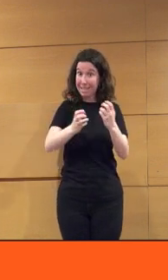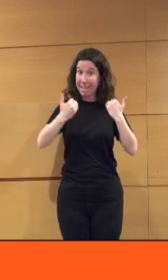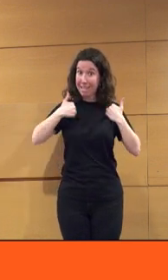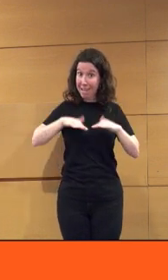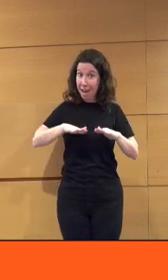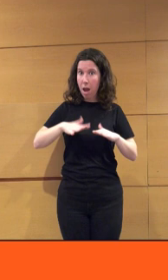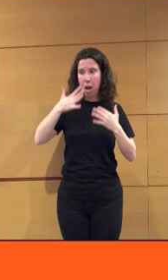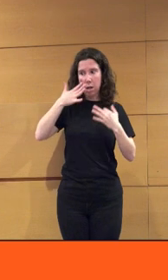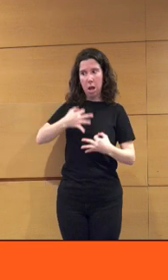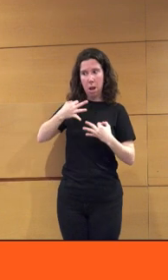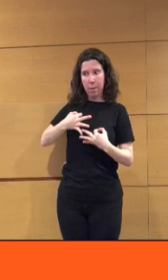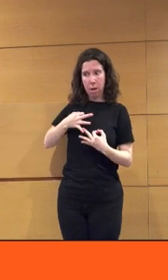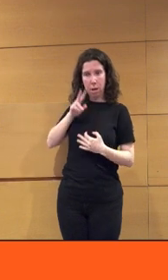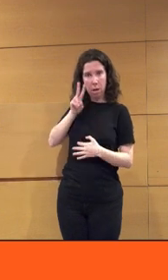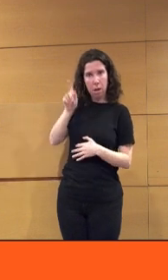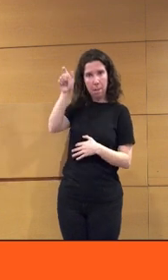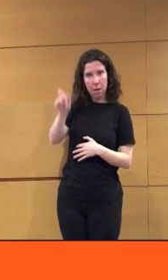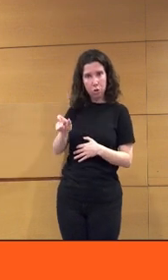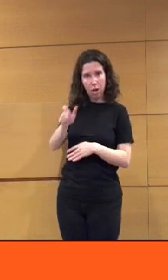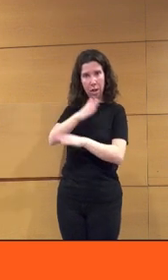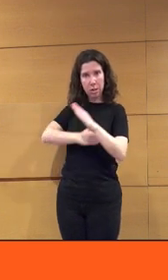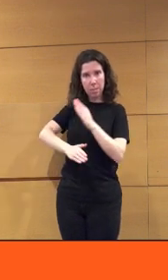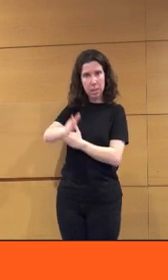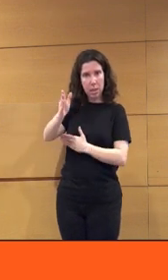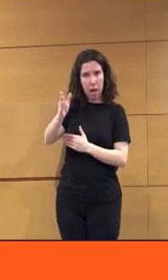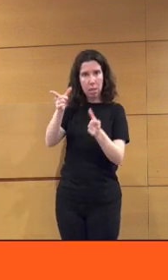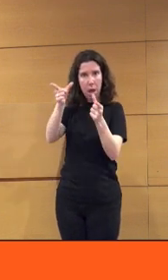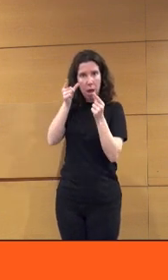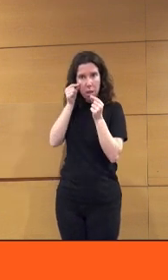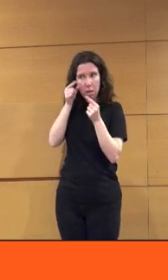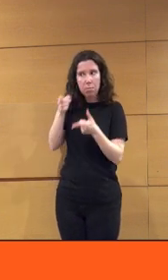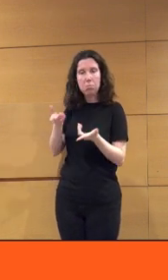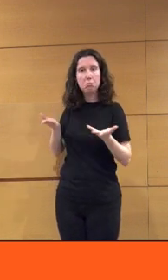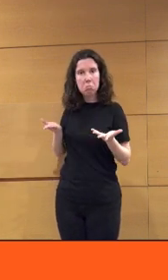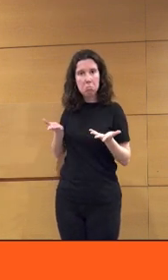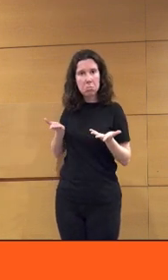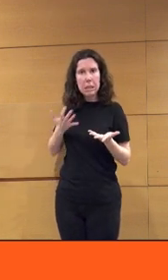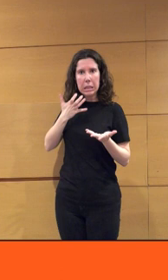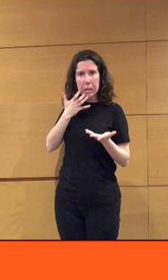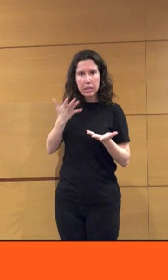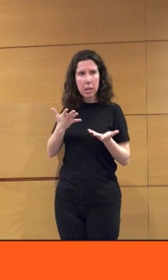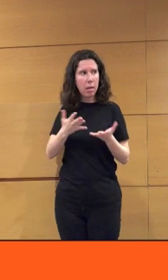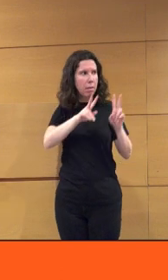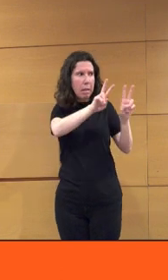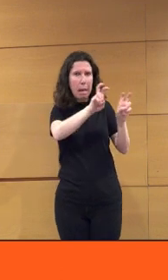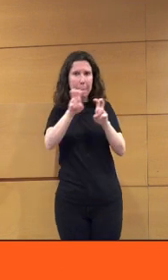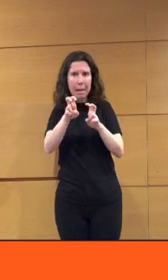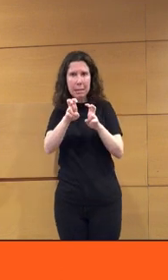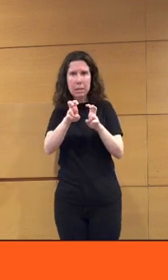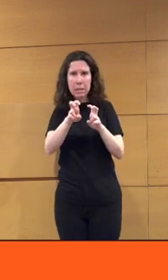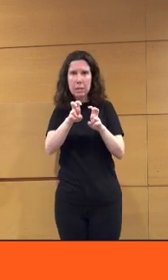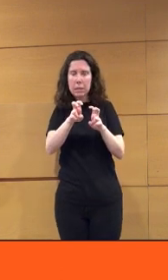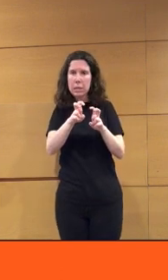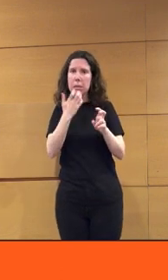realment amb una persona que tenia una discapacitat visual què li comporta, no? El fet que no estiguin accessibles